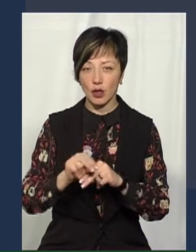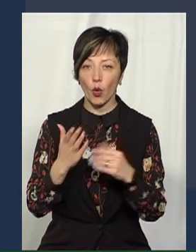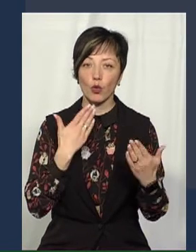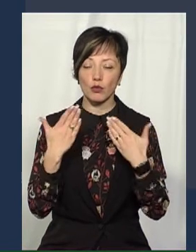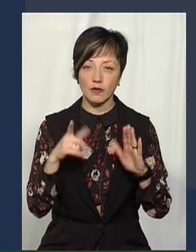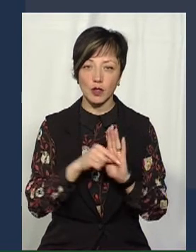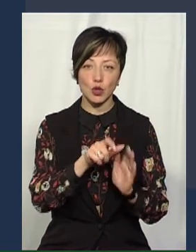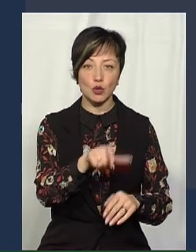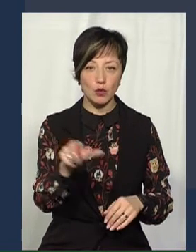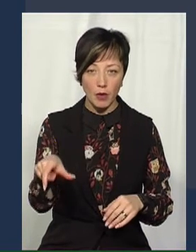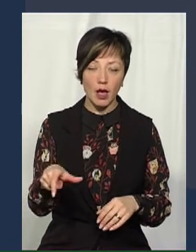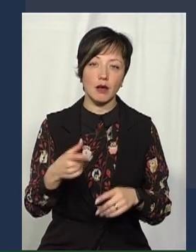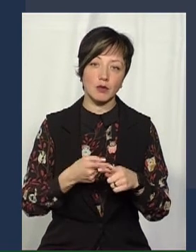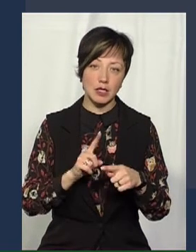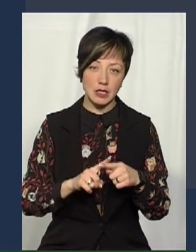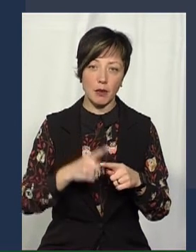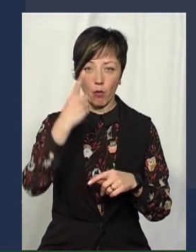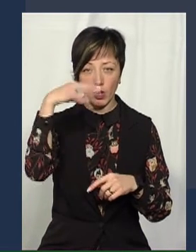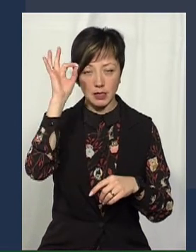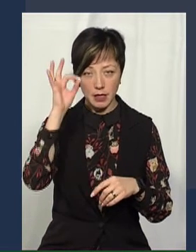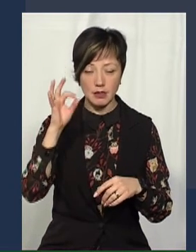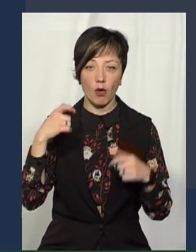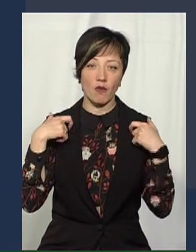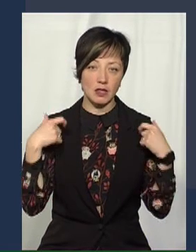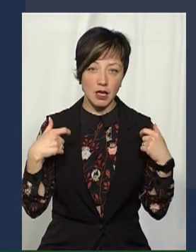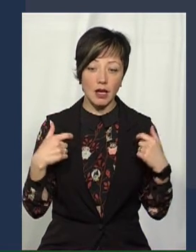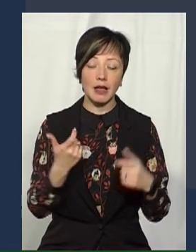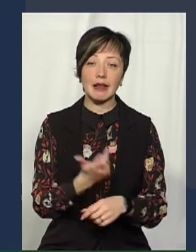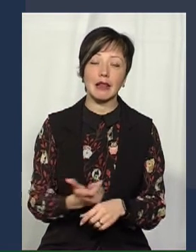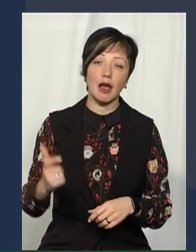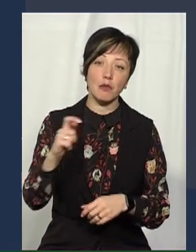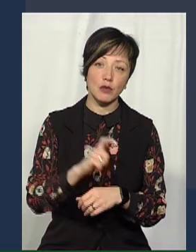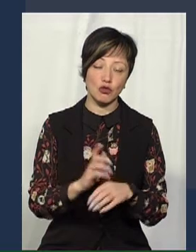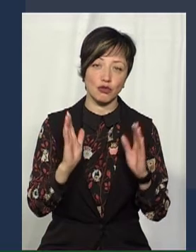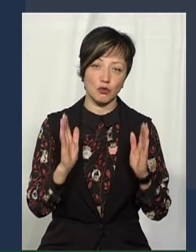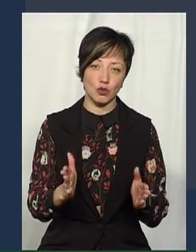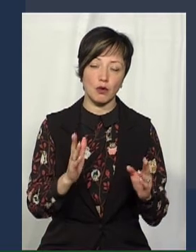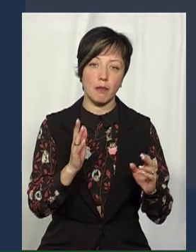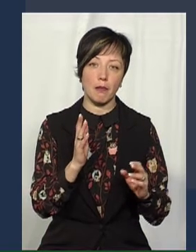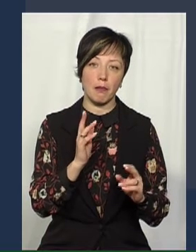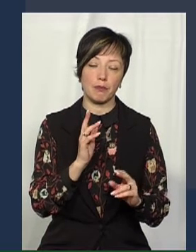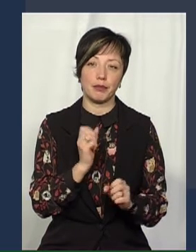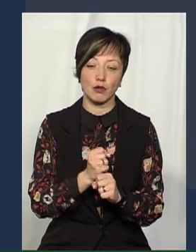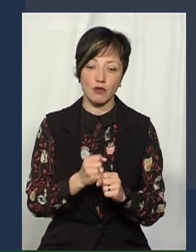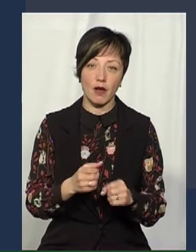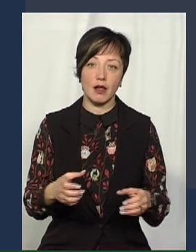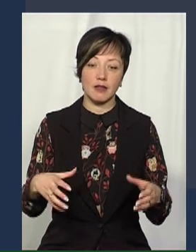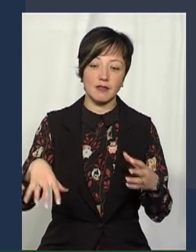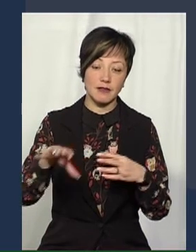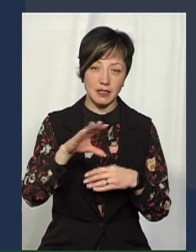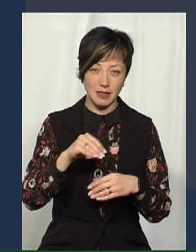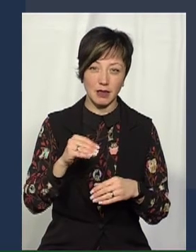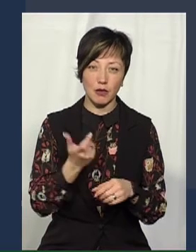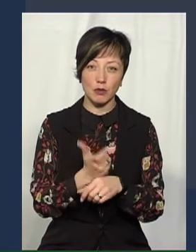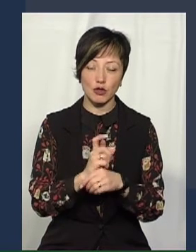комунікувати з людьми, тому що поліцейські офіцери громади, напевно, найбільше будуть працювати з цієї структури